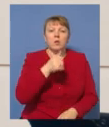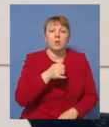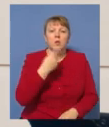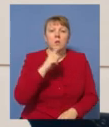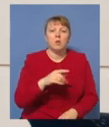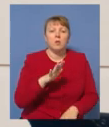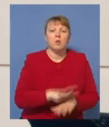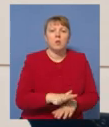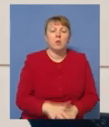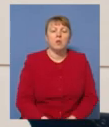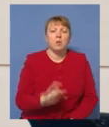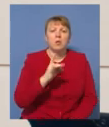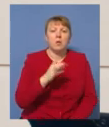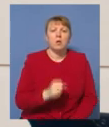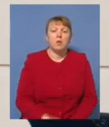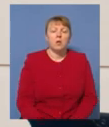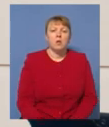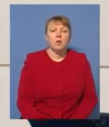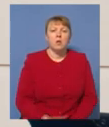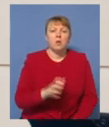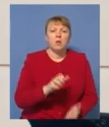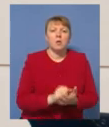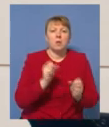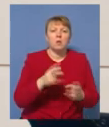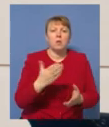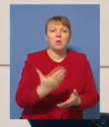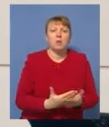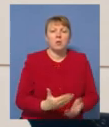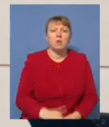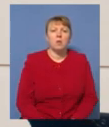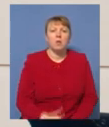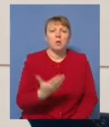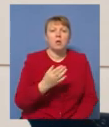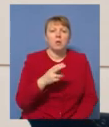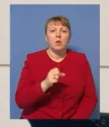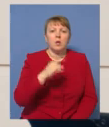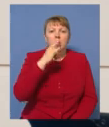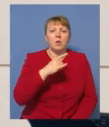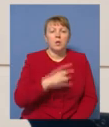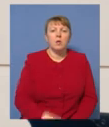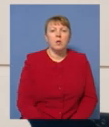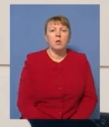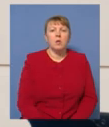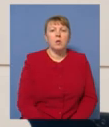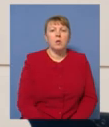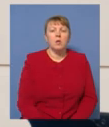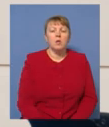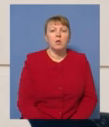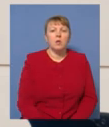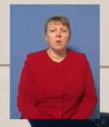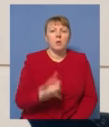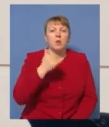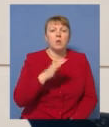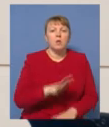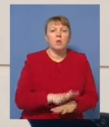номеров банков и других структур, при этом используют специальные программы, находясь за пределами Республики Казахстан. Вот как в таких ситуациях действовать? Вот позвонили